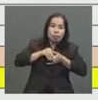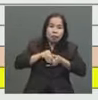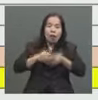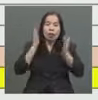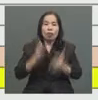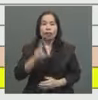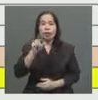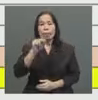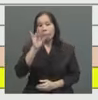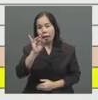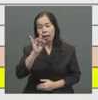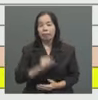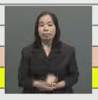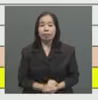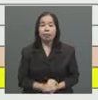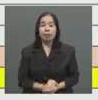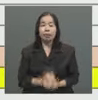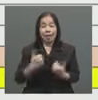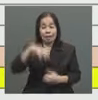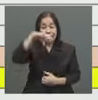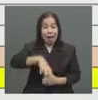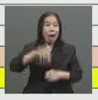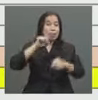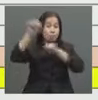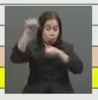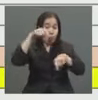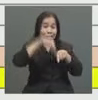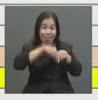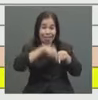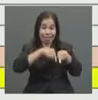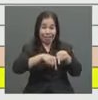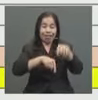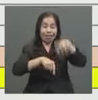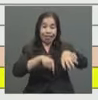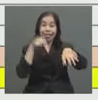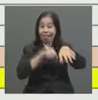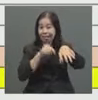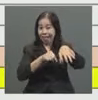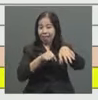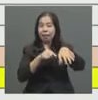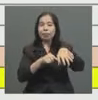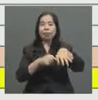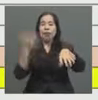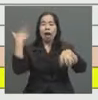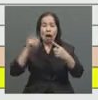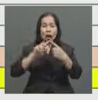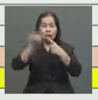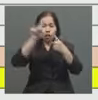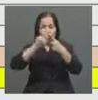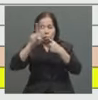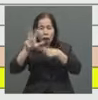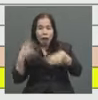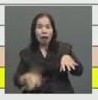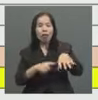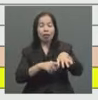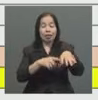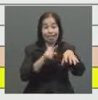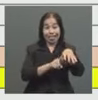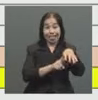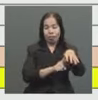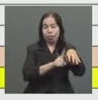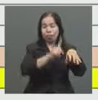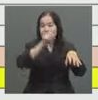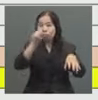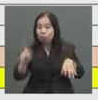ายตรงนี้แหละครับที่ว่าในสนามมวยเองมาแล้วก็เป็นรุ่นที่1แล้วไปสัมผัสกับค